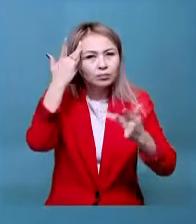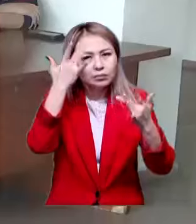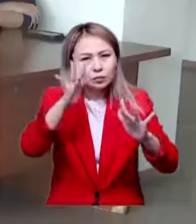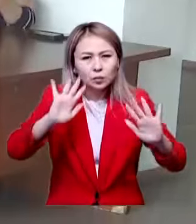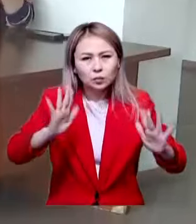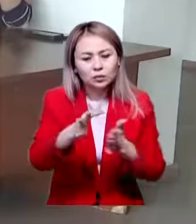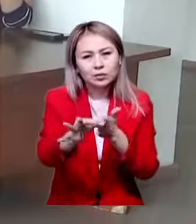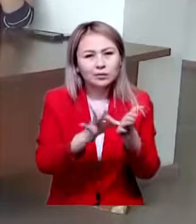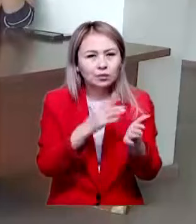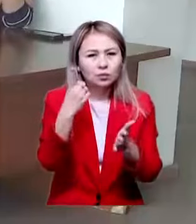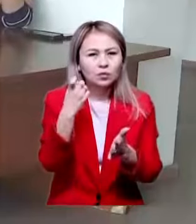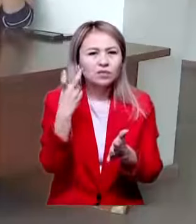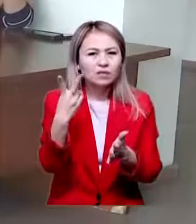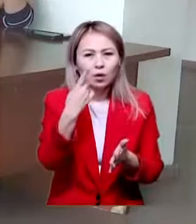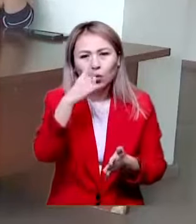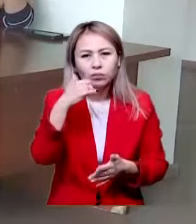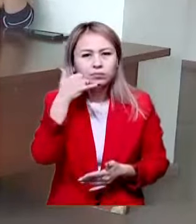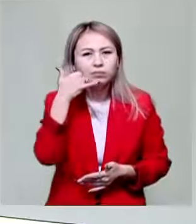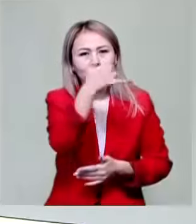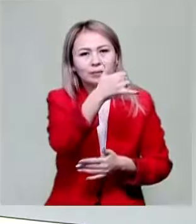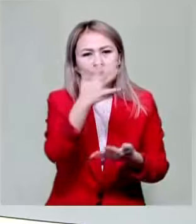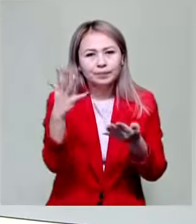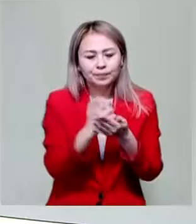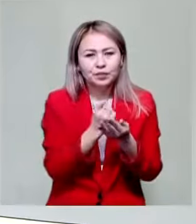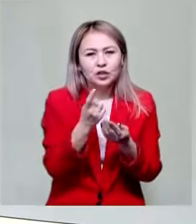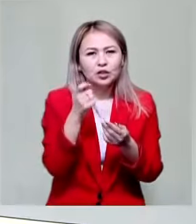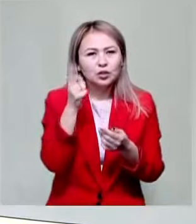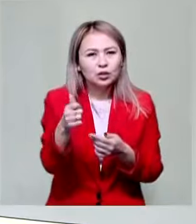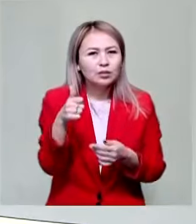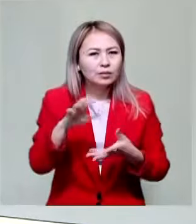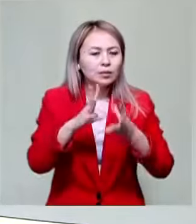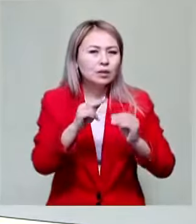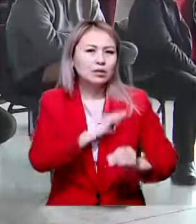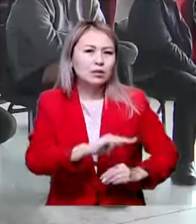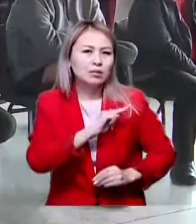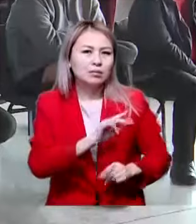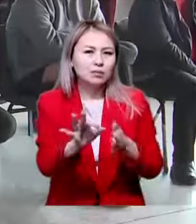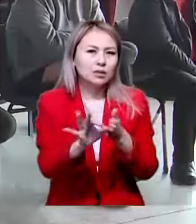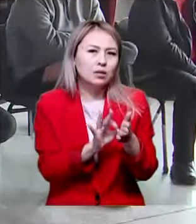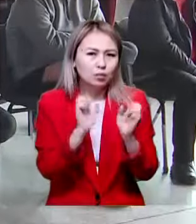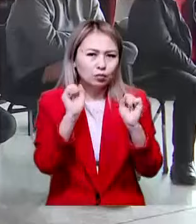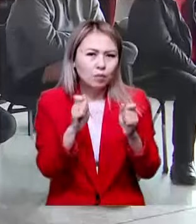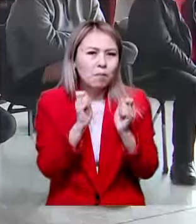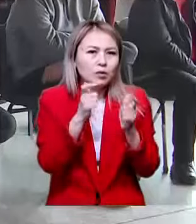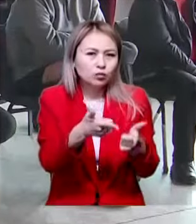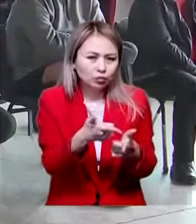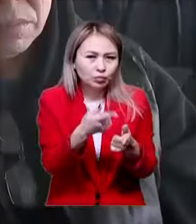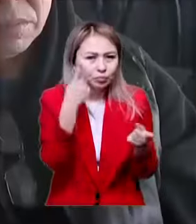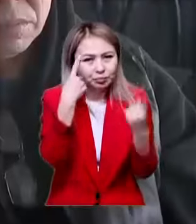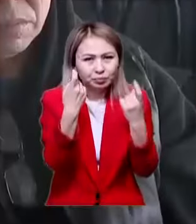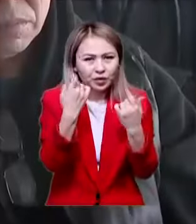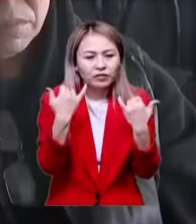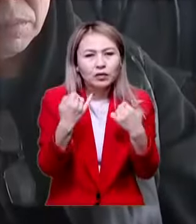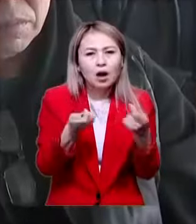жағдайда дабыл бірден 102 арнасына түседі. Сондай-ақ көлік ұйымының диспетчерлік қызметіне де лезде хабар береді. Бұған қоса